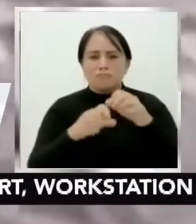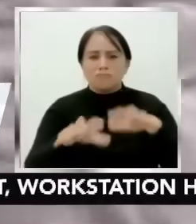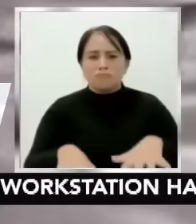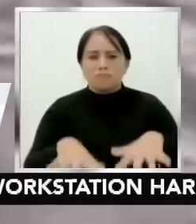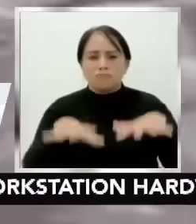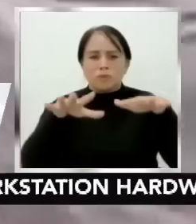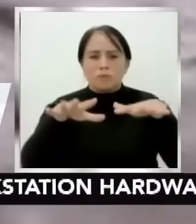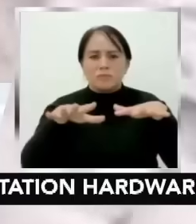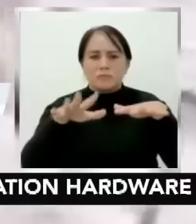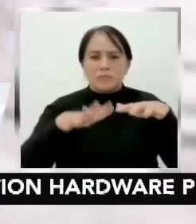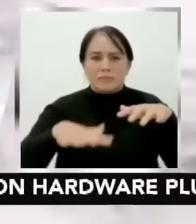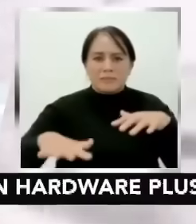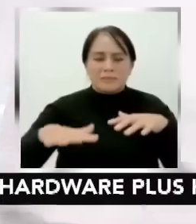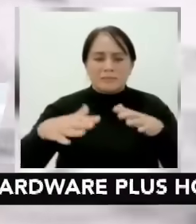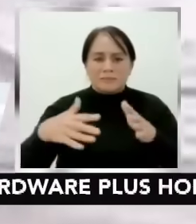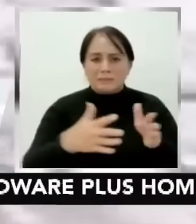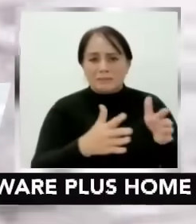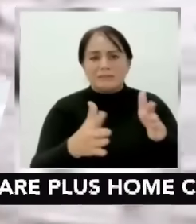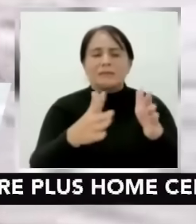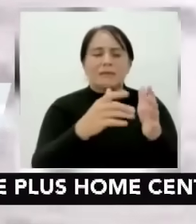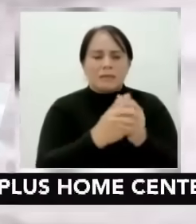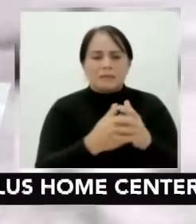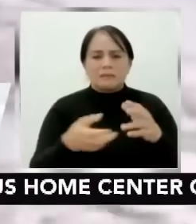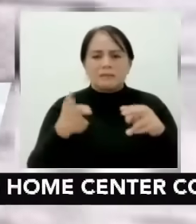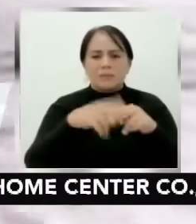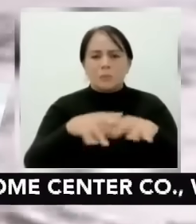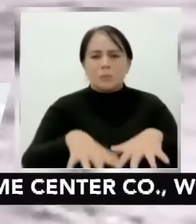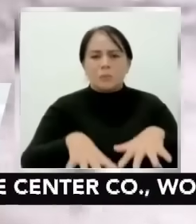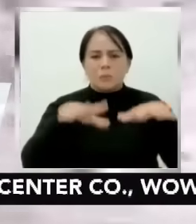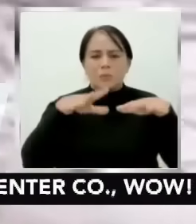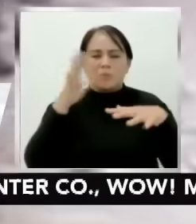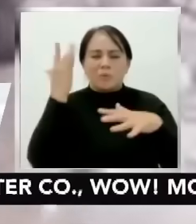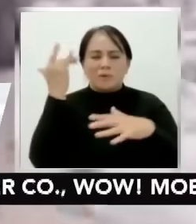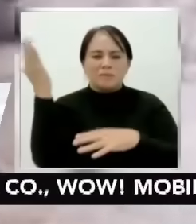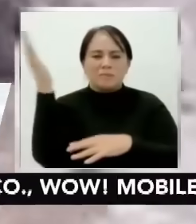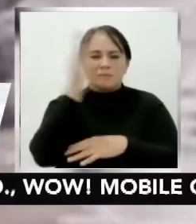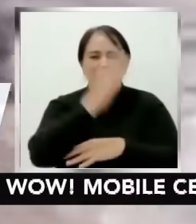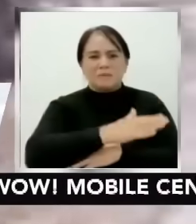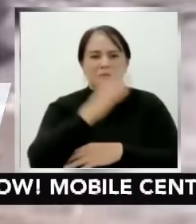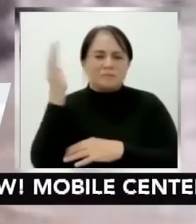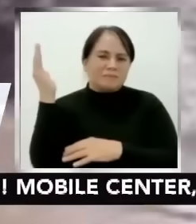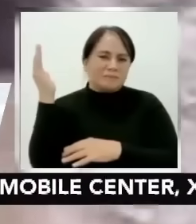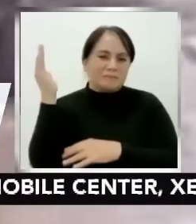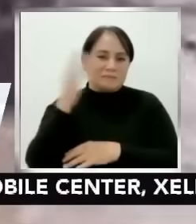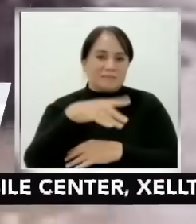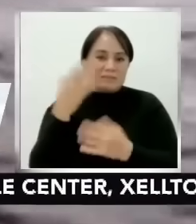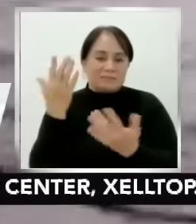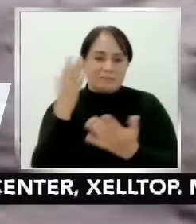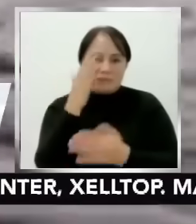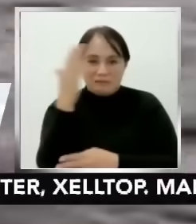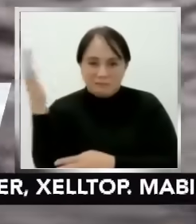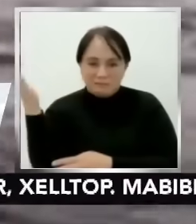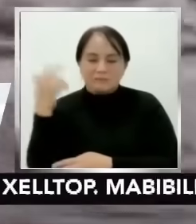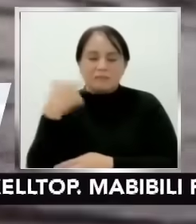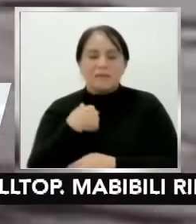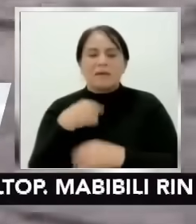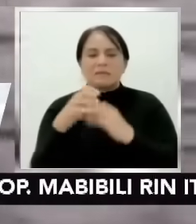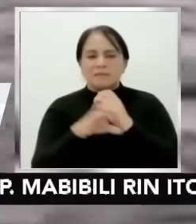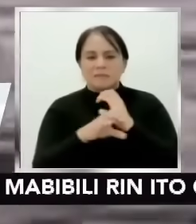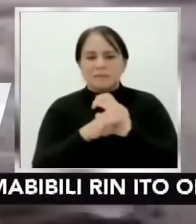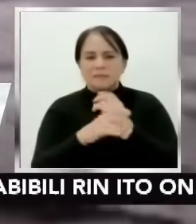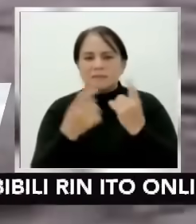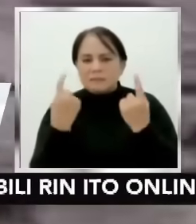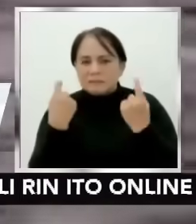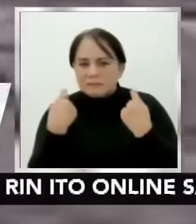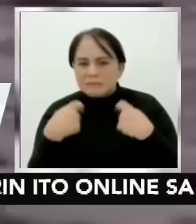at dumagdag pa sa pagbaha ang mga naputol na puno na humambalang sa daan. Pero may ilang sasakyang nagbaka sakali pa